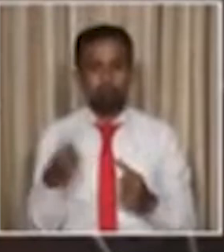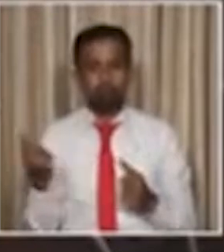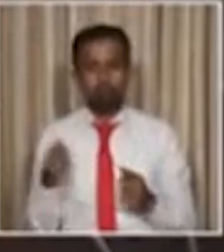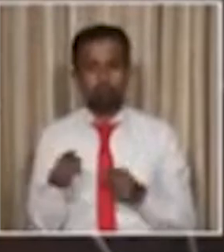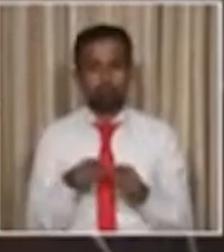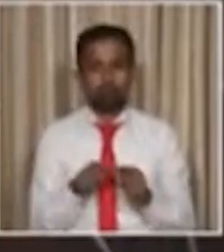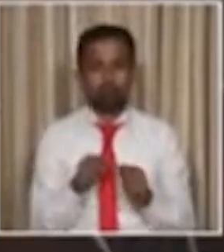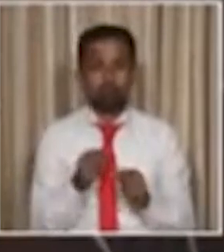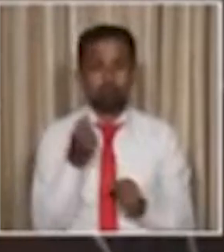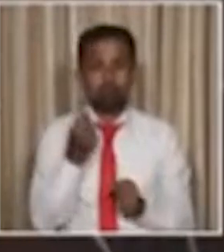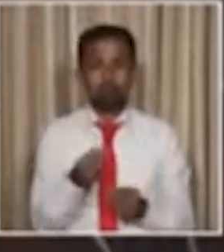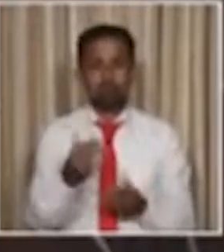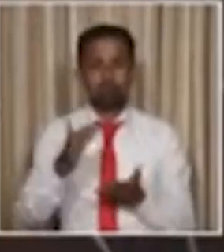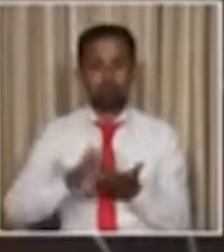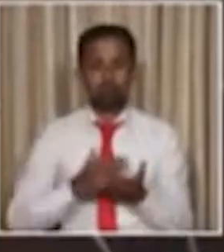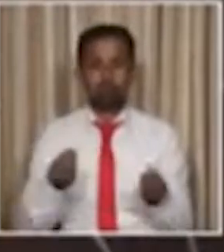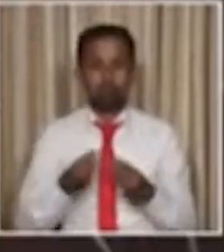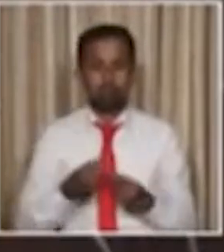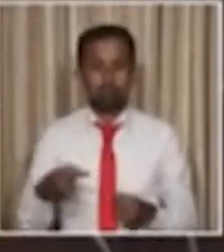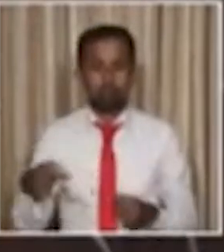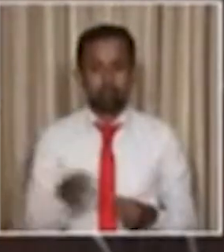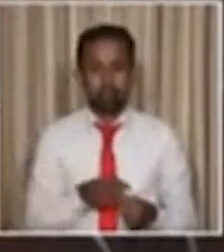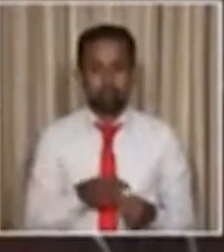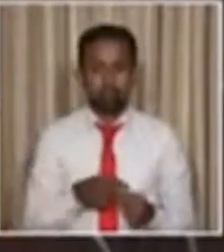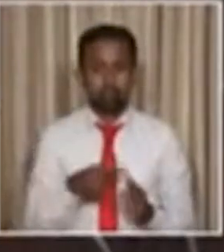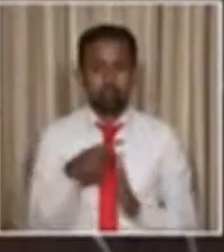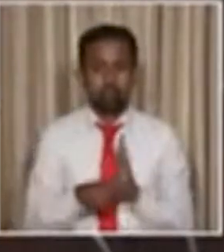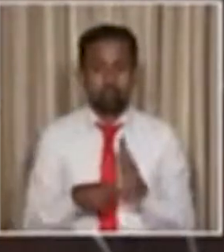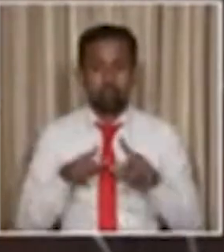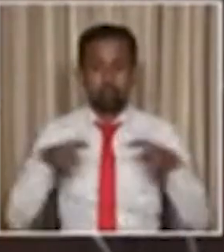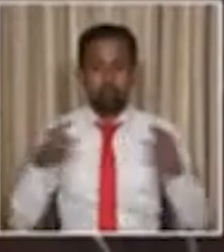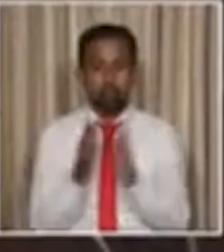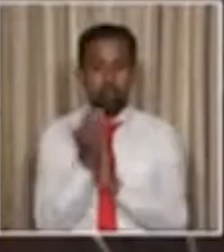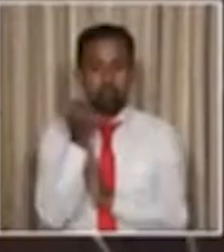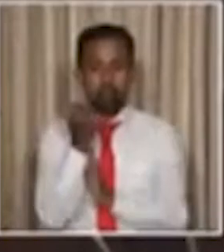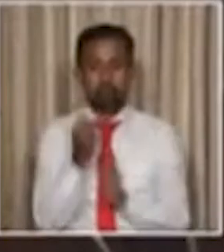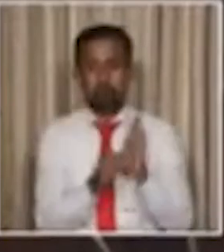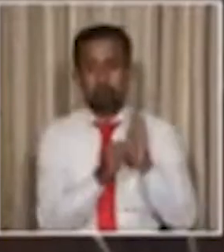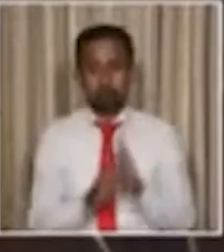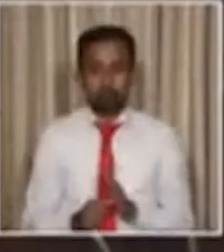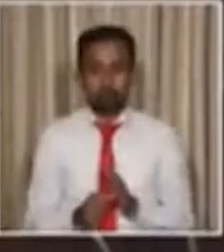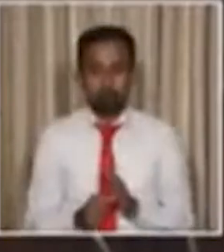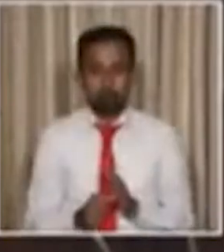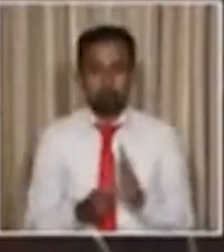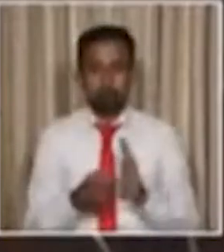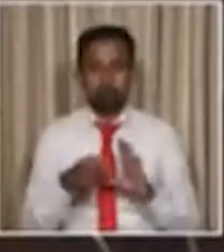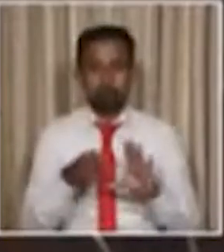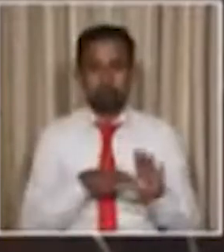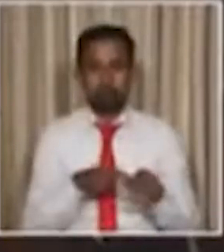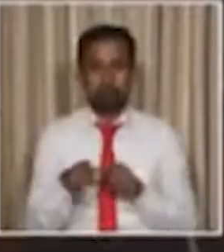ආකාරයක පණිවිඩයක් ලැබිච්ච දවසක් මව් භාෂාවන්ගේ අයිතිය පාගා මිරිකා දමන්න දරූ